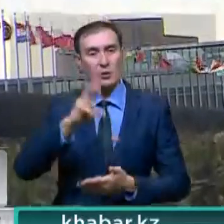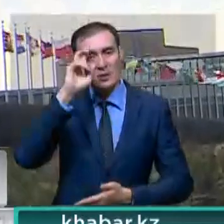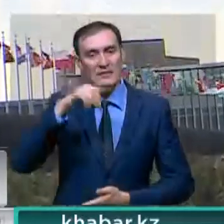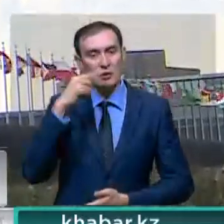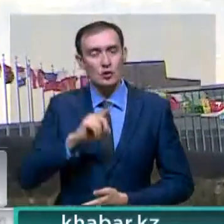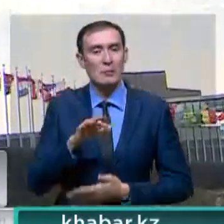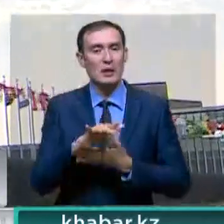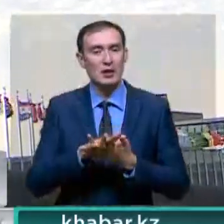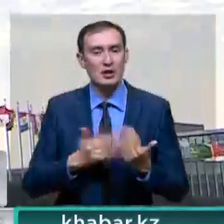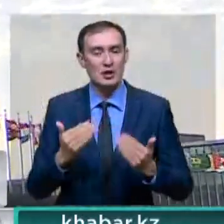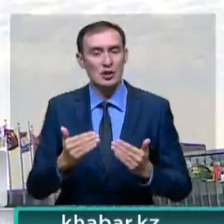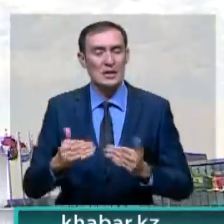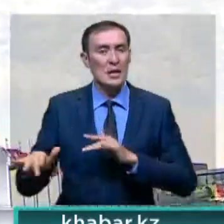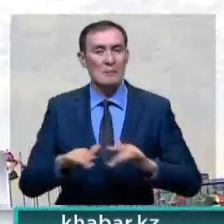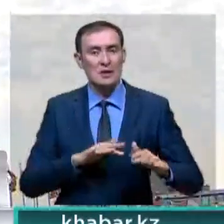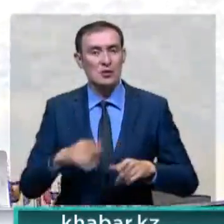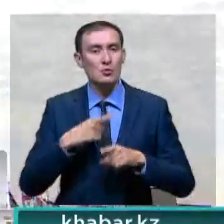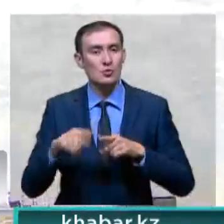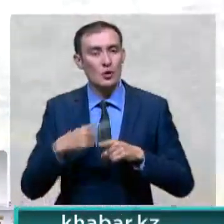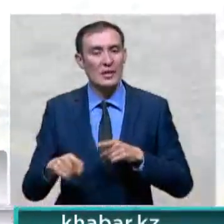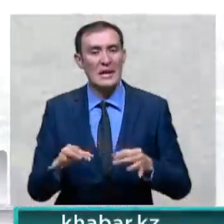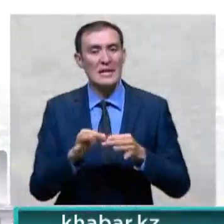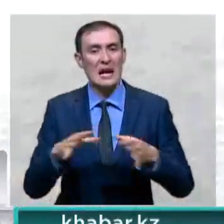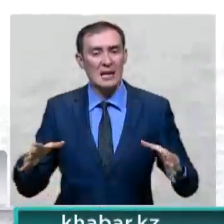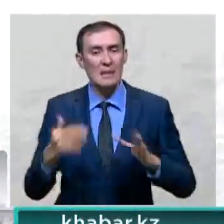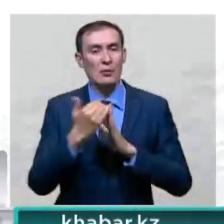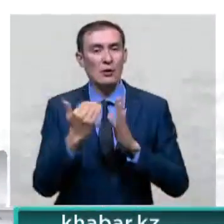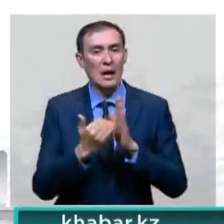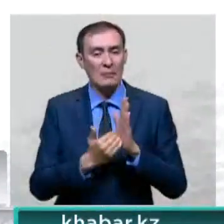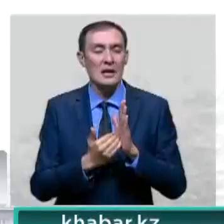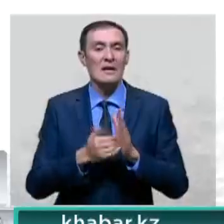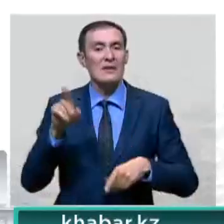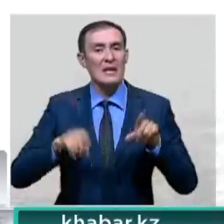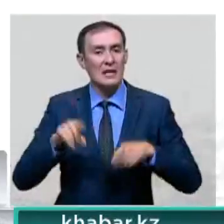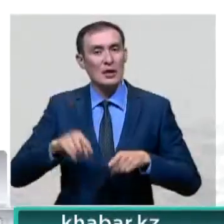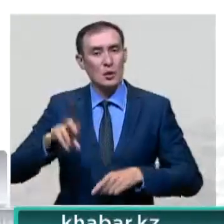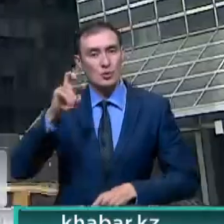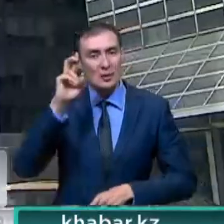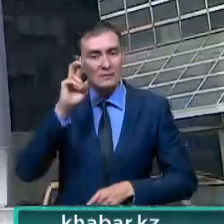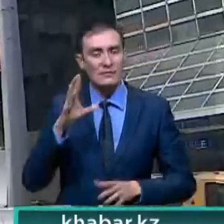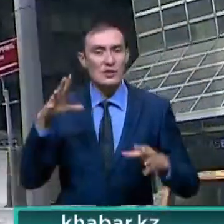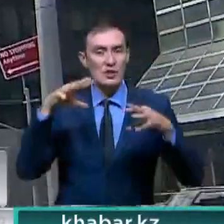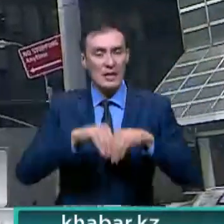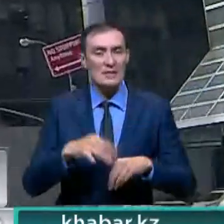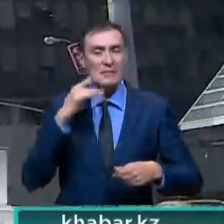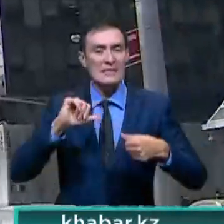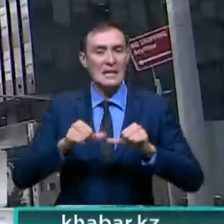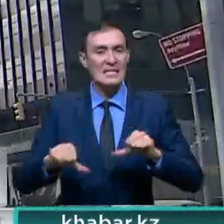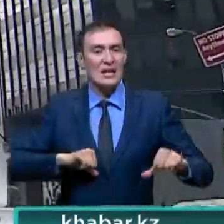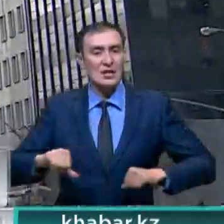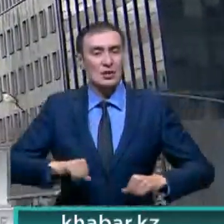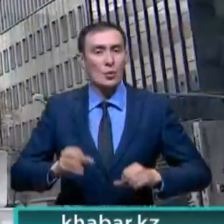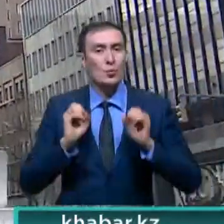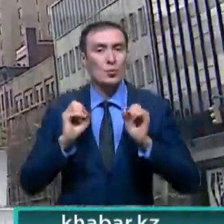что продолжающаяся ускоренная ядерная программа в некоторых странах в сочетании с постоянной